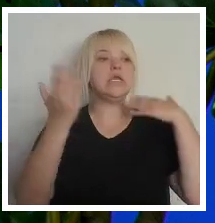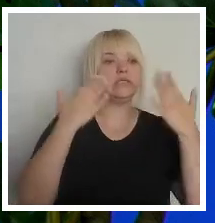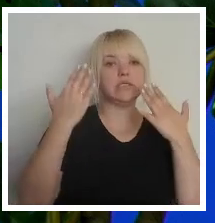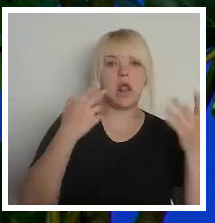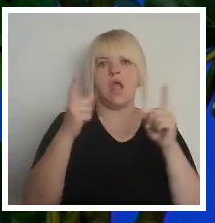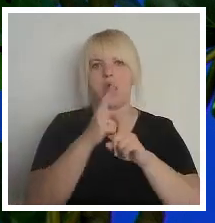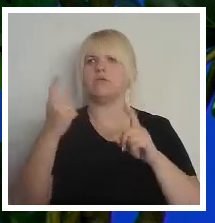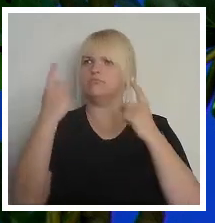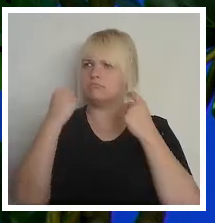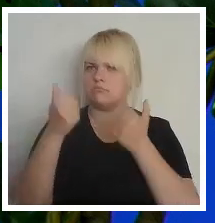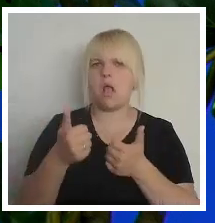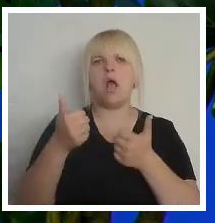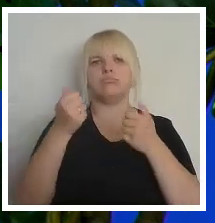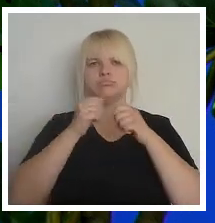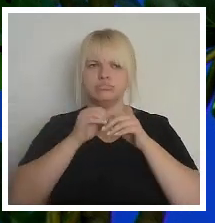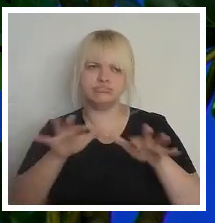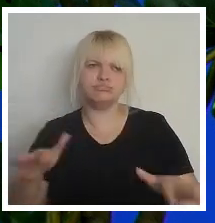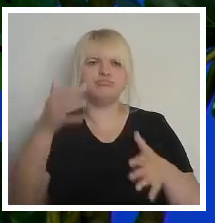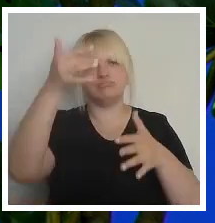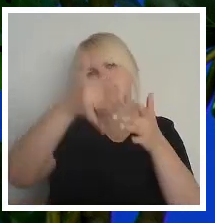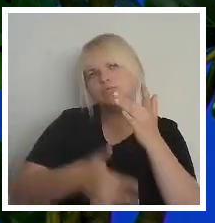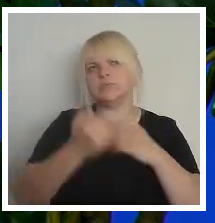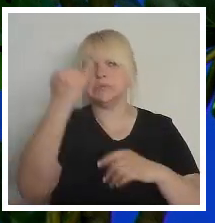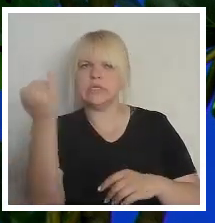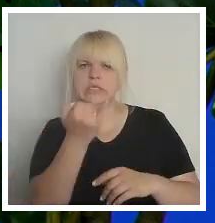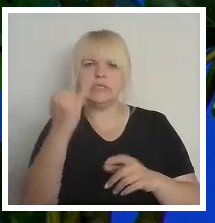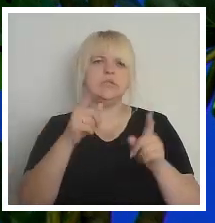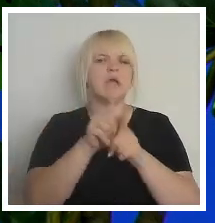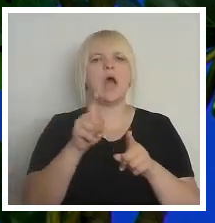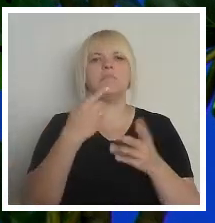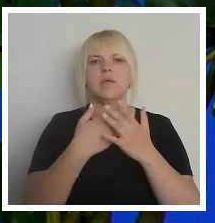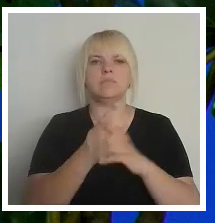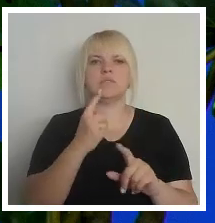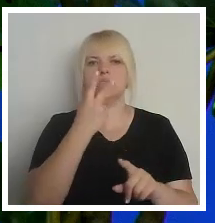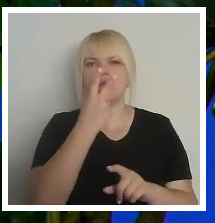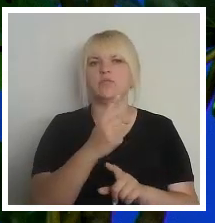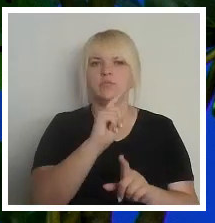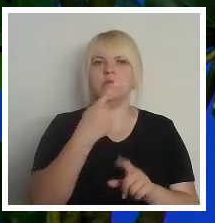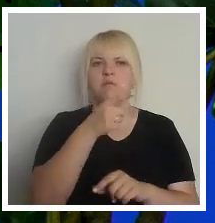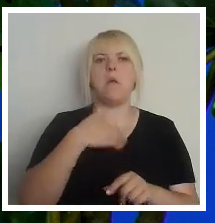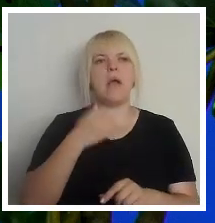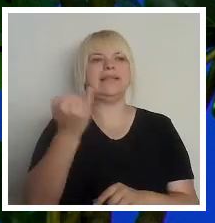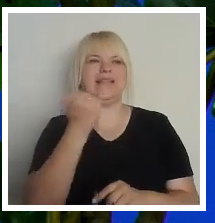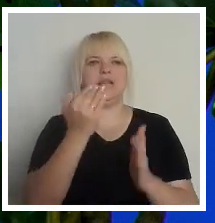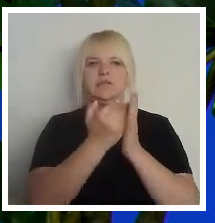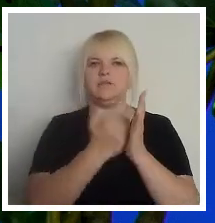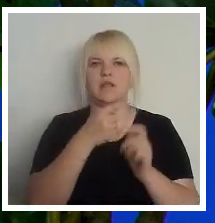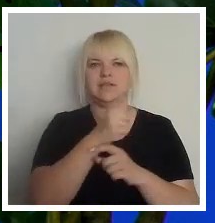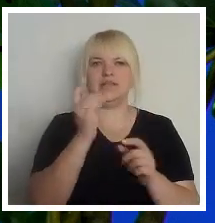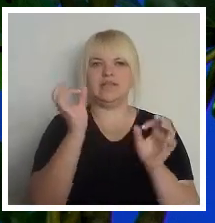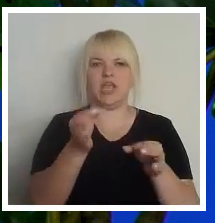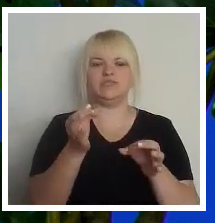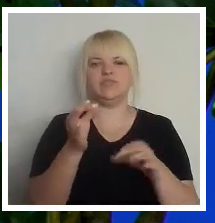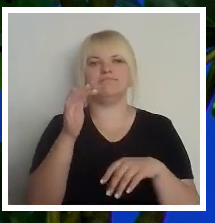labs, izvērsts, interesants, un teiksim, skatoties to pirmo ēli, mani interesējoši saturs, nu, tā ir tāda konkrēta abstrakcija,